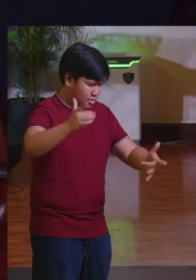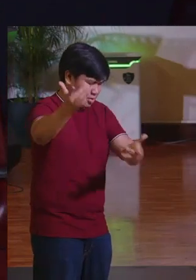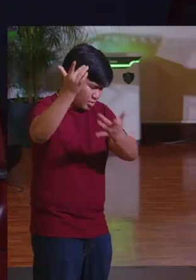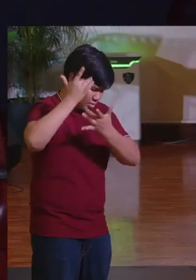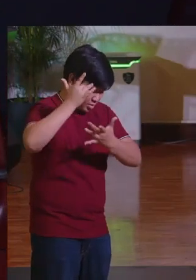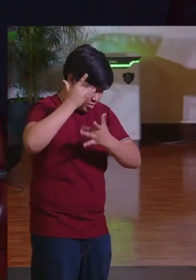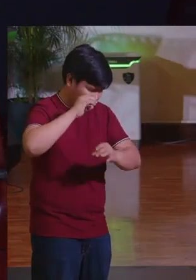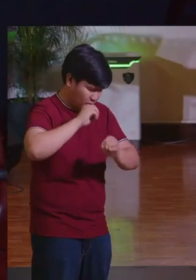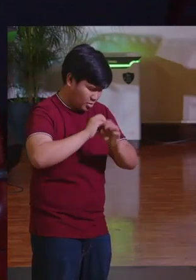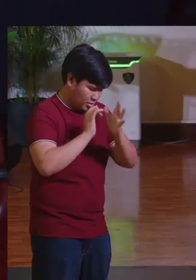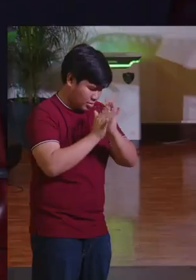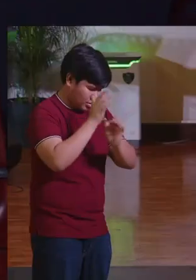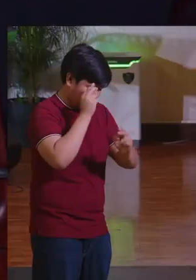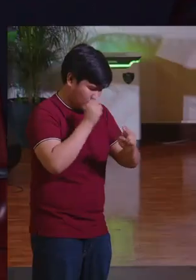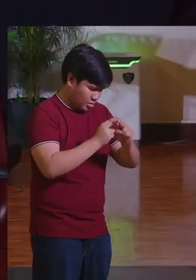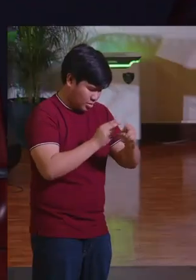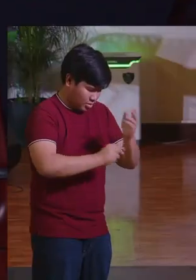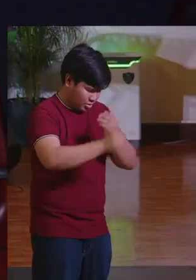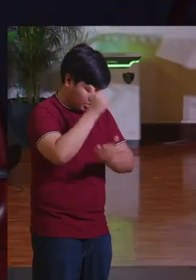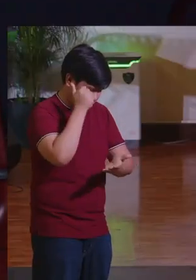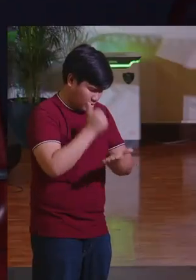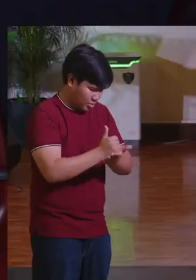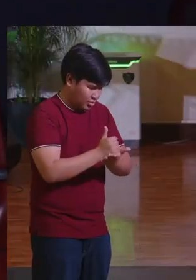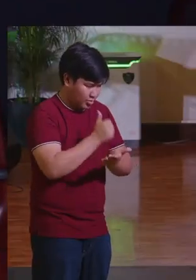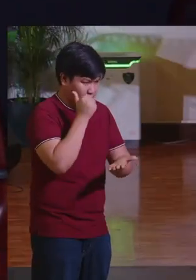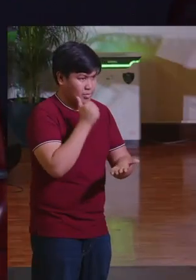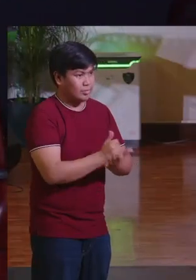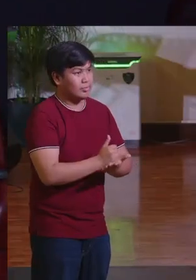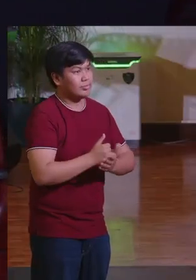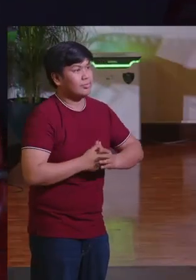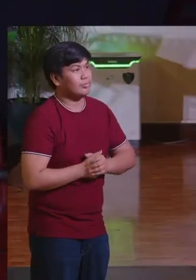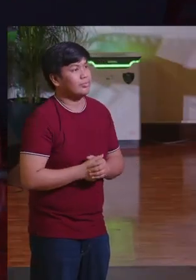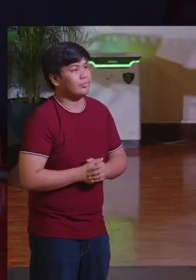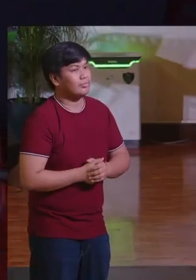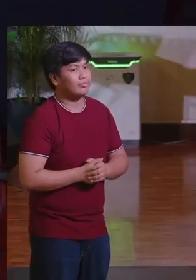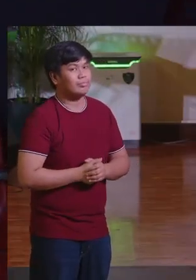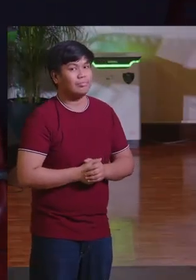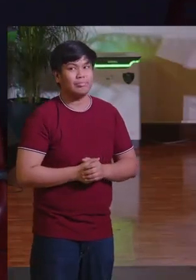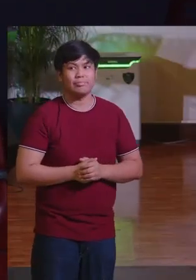Sa pangalan ni Jesus, Amen at Amen.